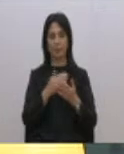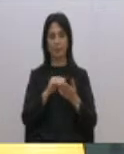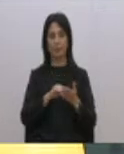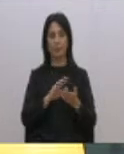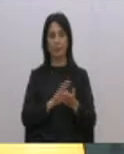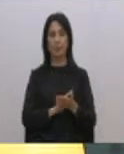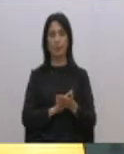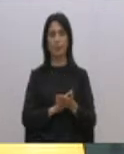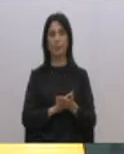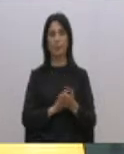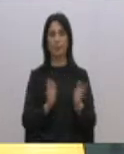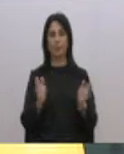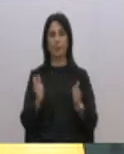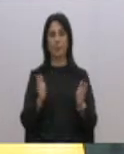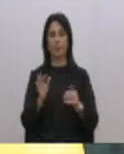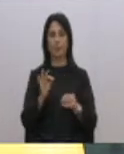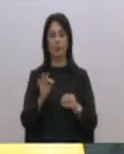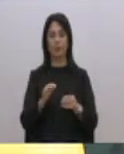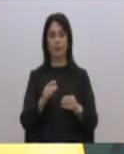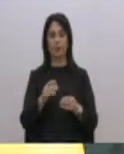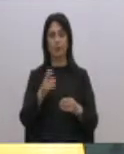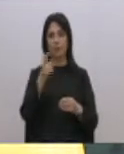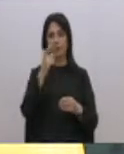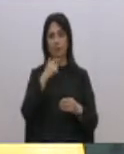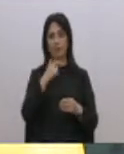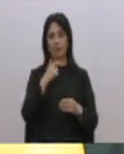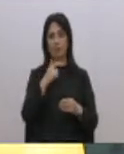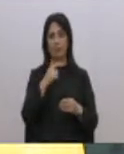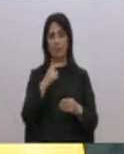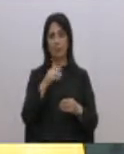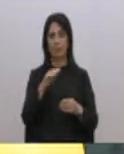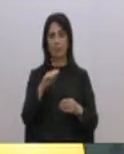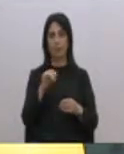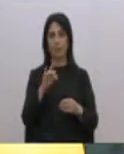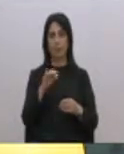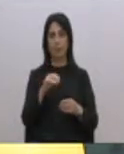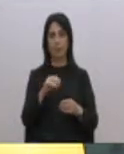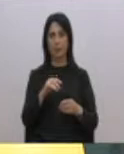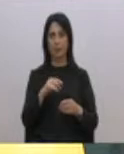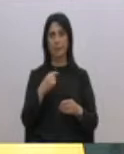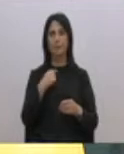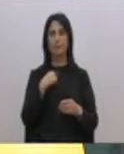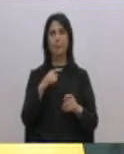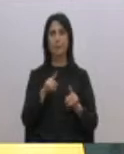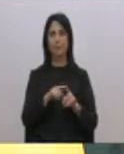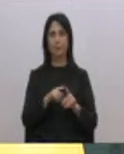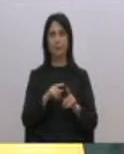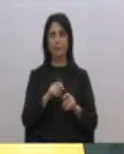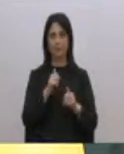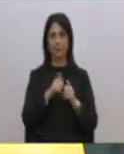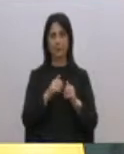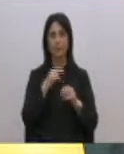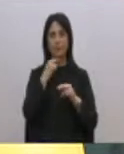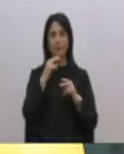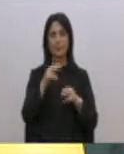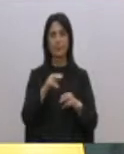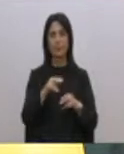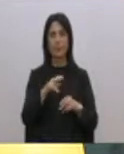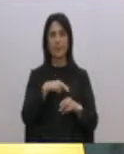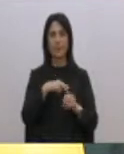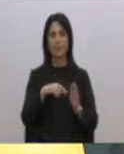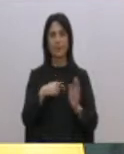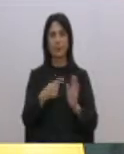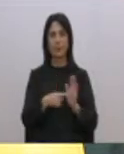მოვინიშნე. ერთი უბრალოდ ბატონ ტარიელო, მე თვითონაც ვაქცევ ხოლმე ოფისს, რა თქმა უნდა, ყურადღებას სადეპუტატო